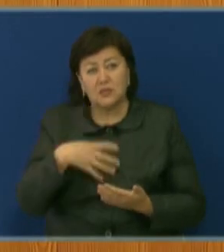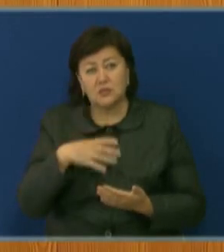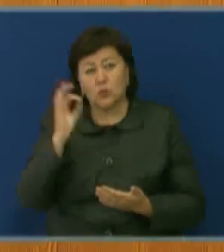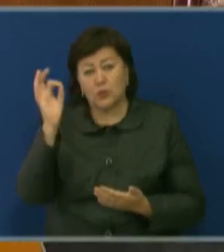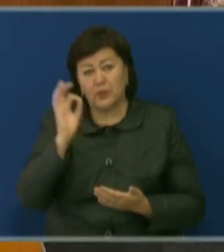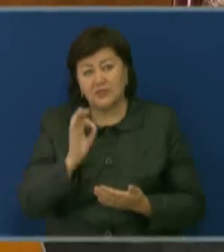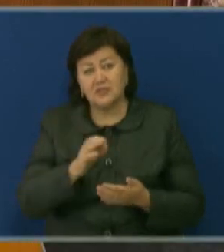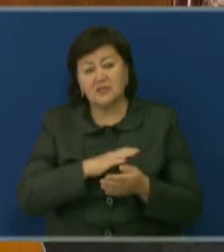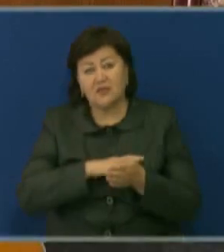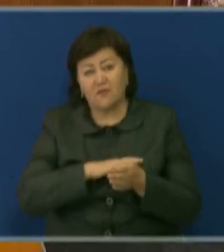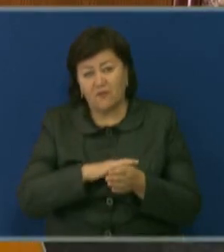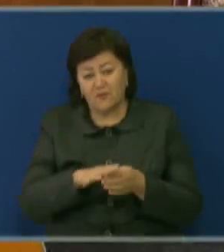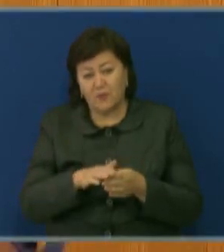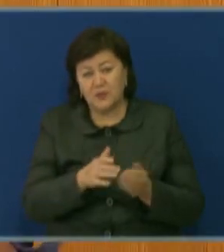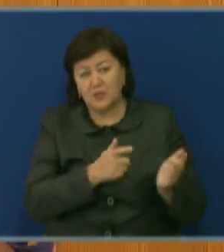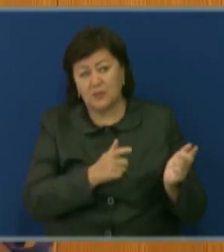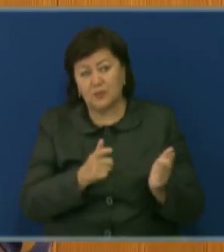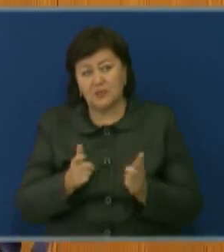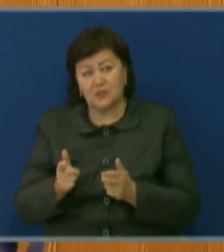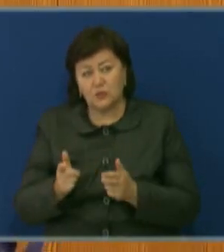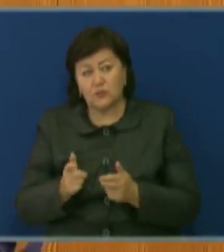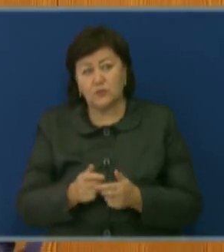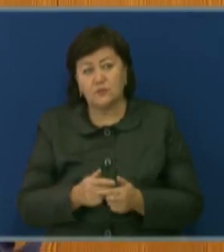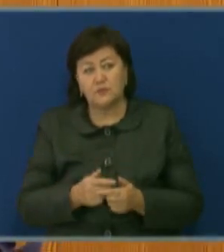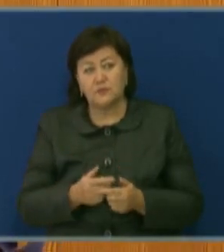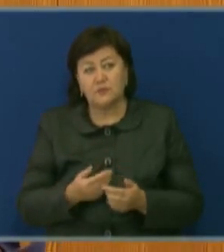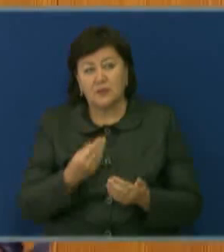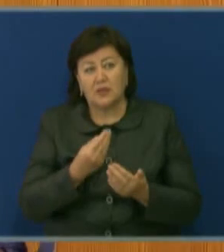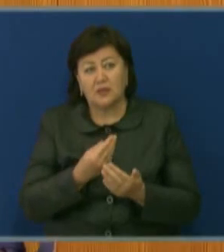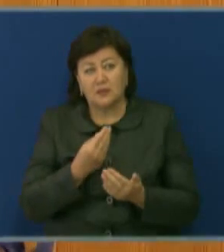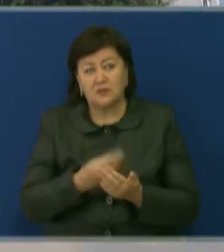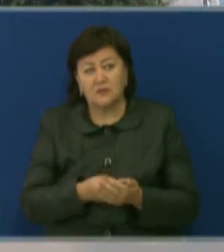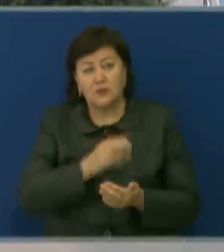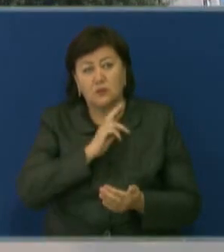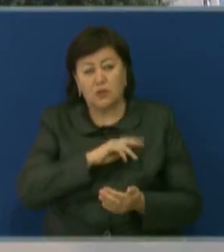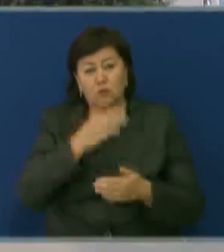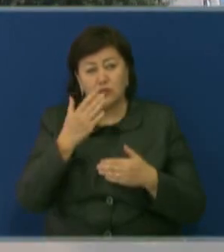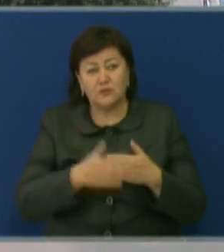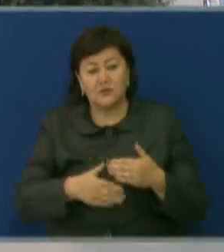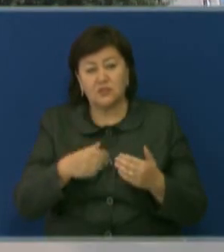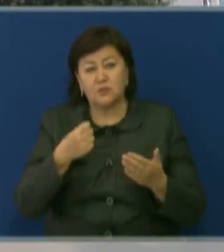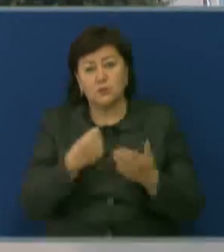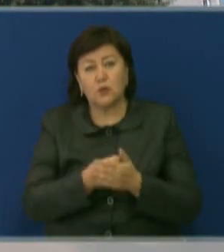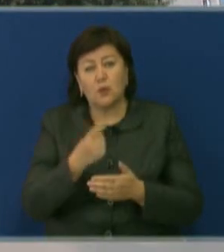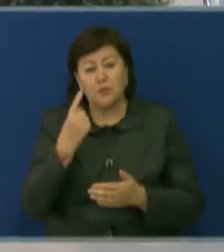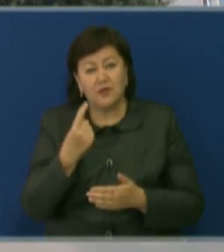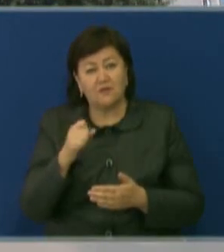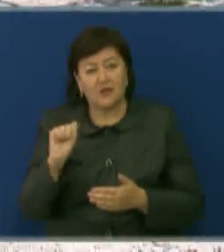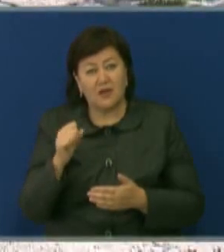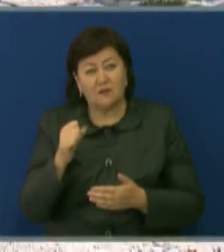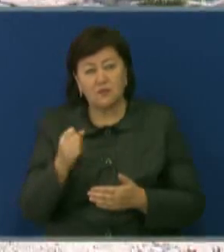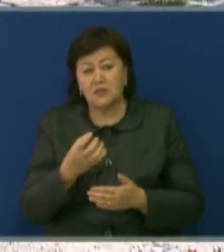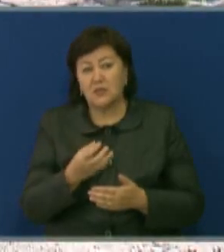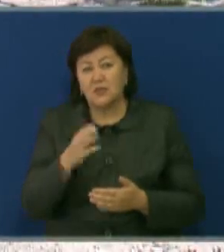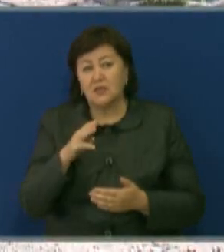поставку. На хранение. Мы свою работу завершим до 1 августа. На сегодняшний день к центральному теплоснабжению